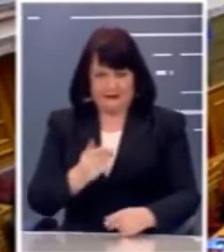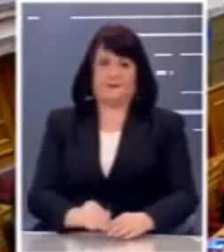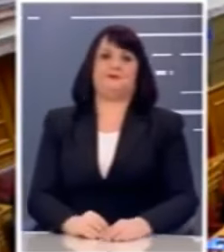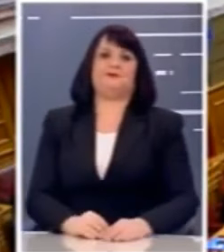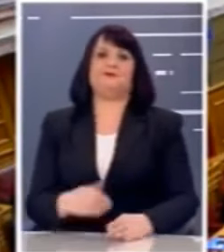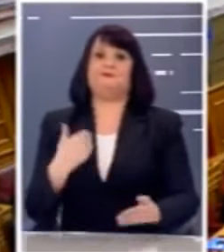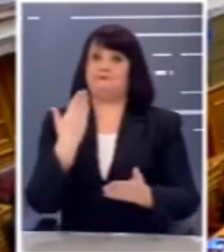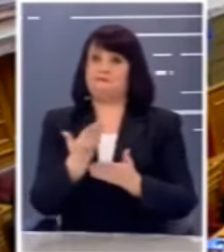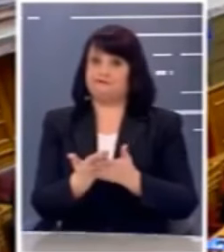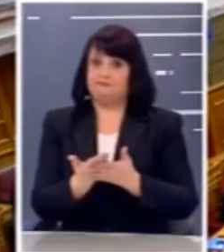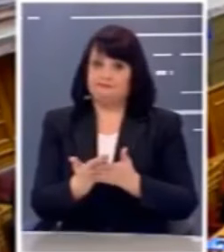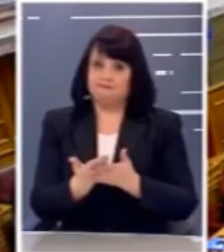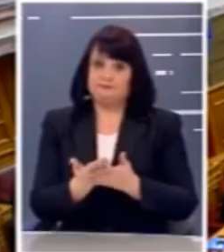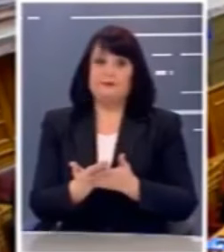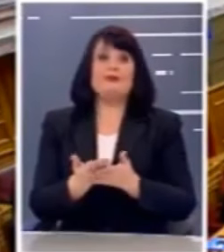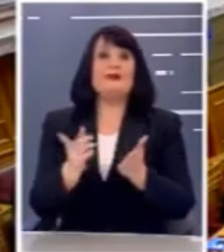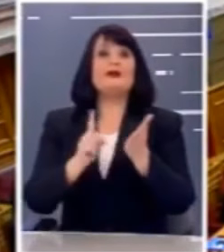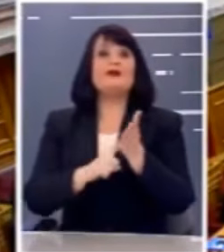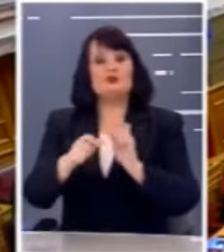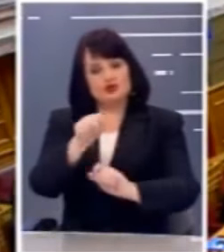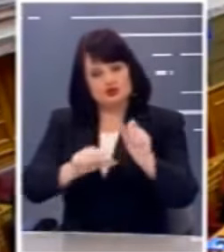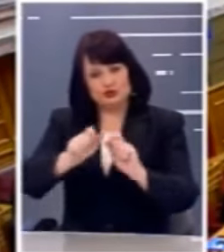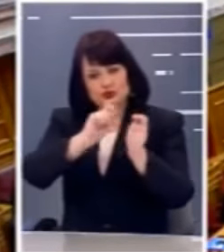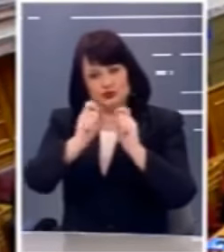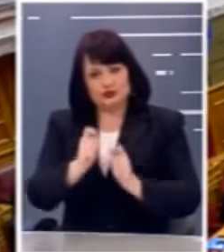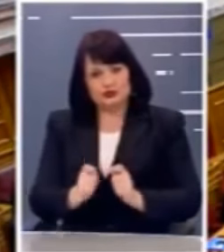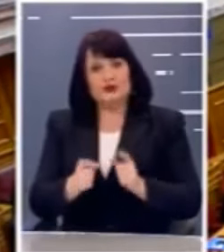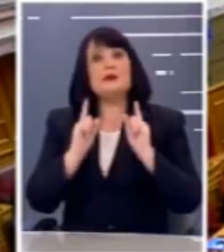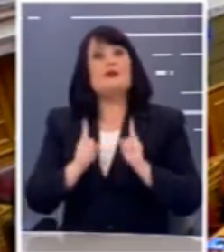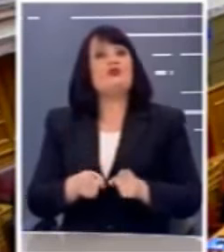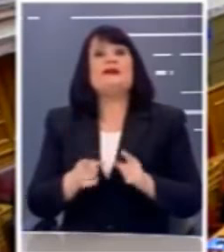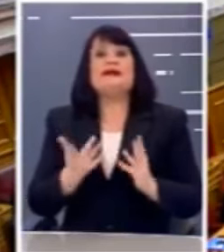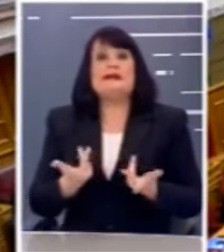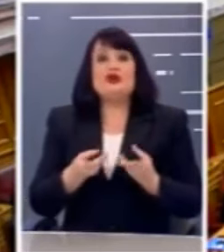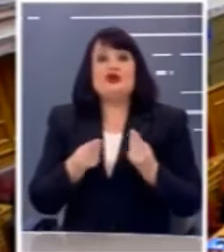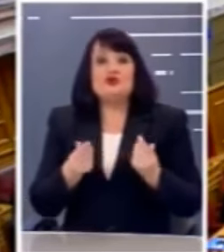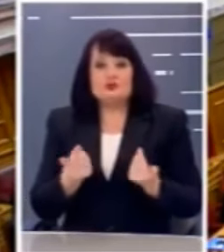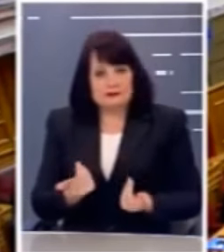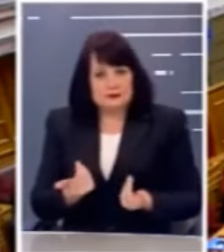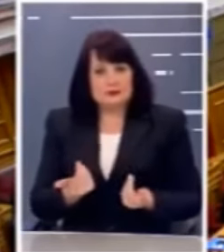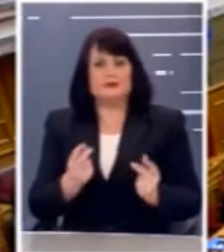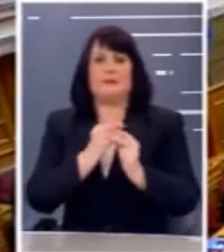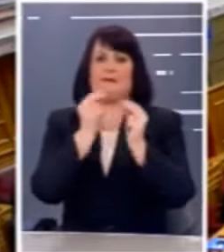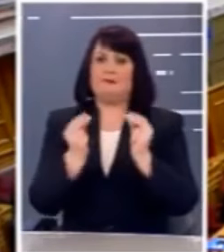Διεκδικούμε τις θεσμικές εκείνες αλλαγές στον τρόπο λήψης αποφάσεων, ώστε